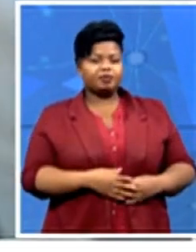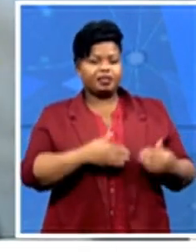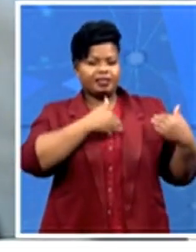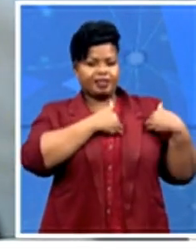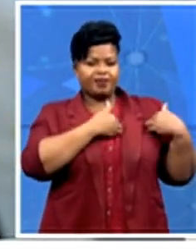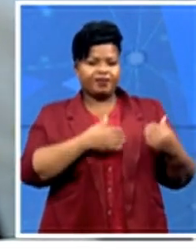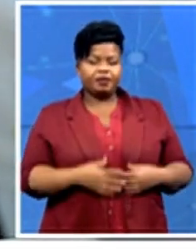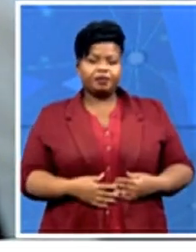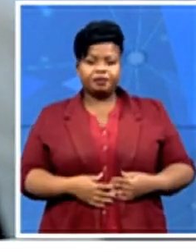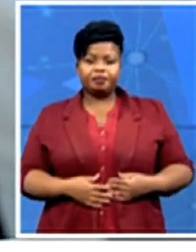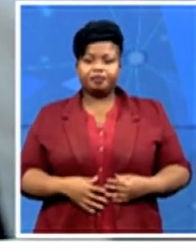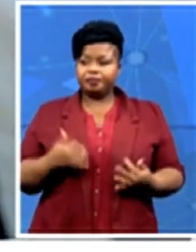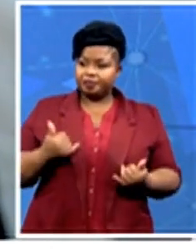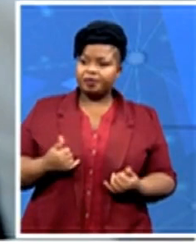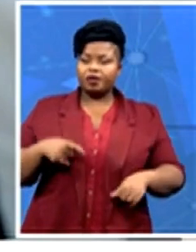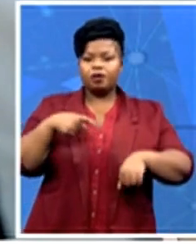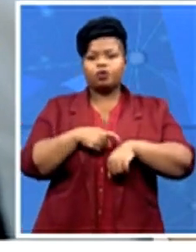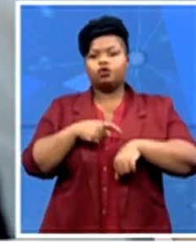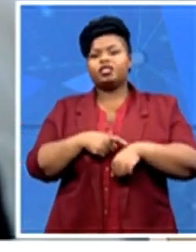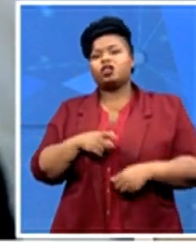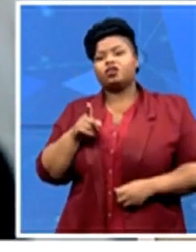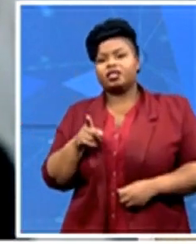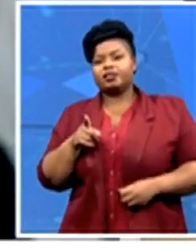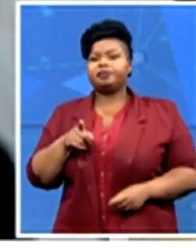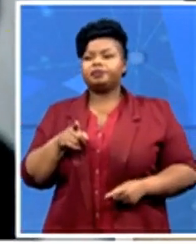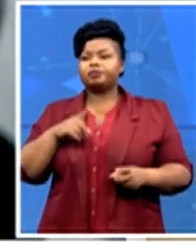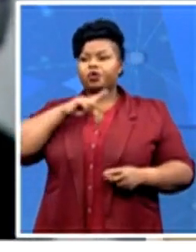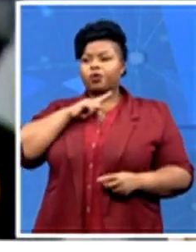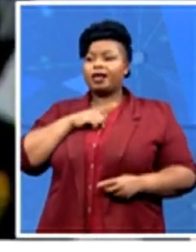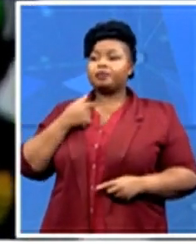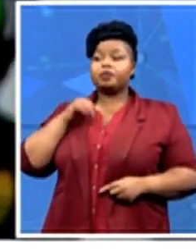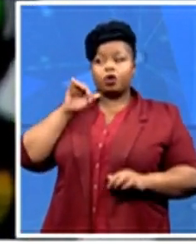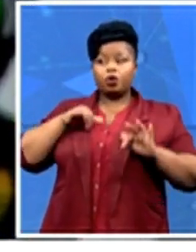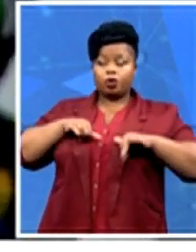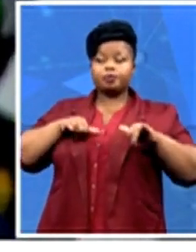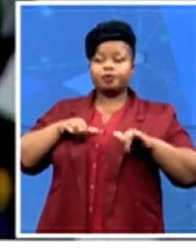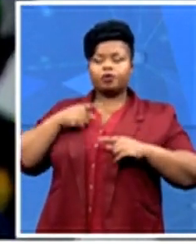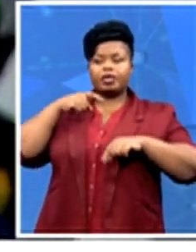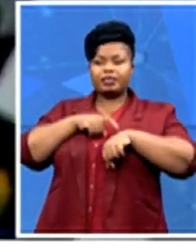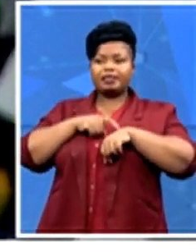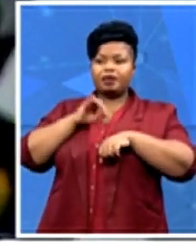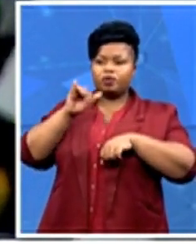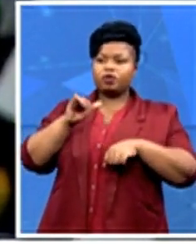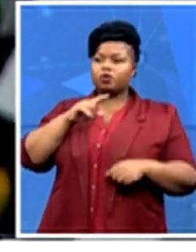seCovid ubulindile noko ixesha lakho ukuthi lifike ngiyakubona ukuthi uvukile